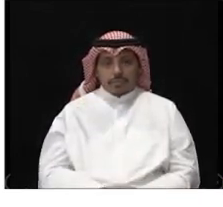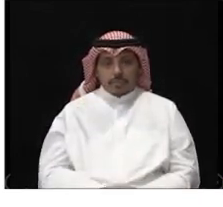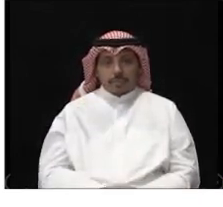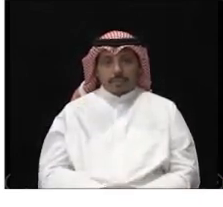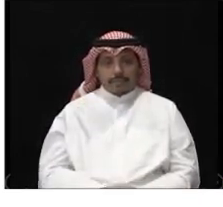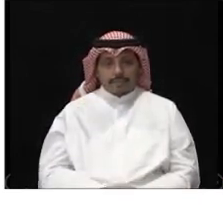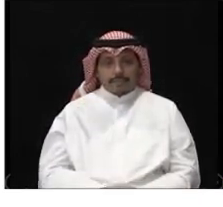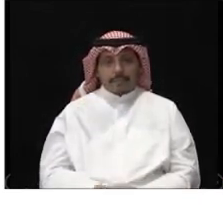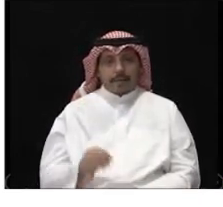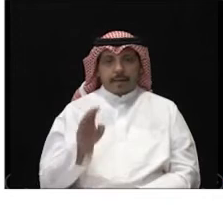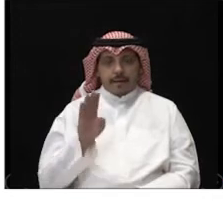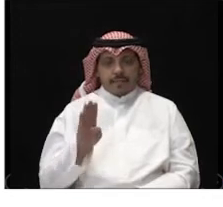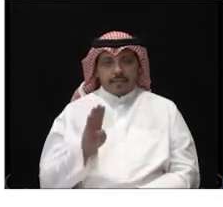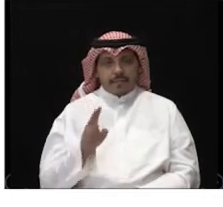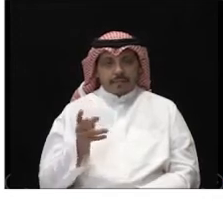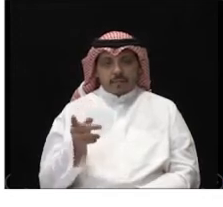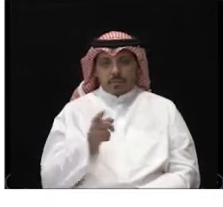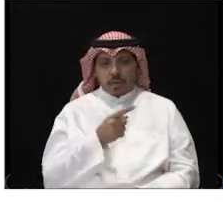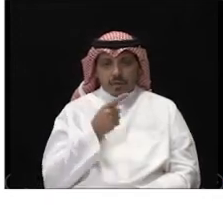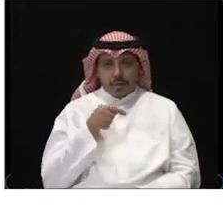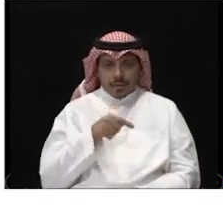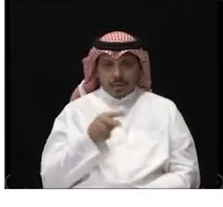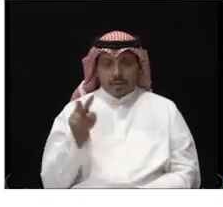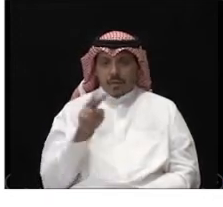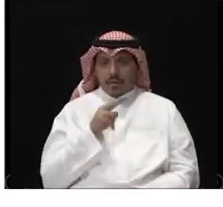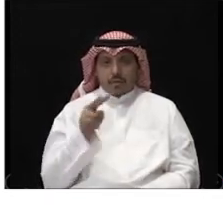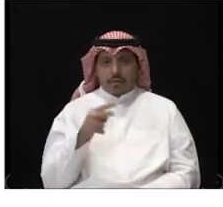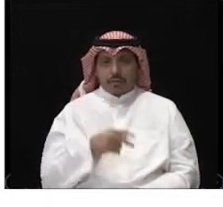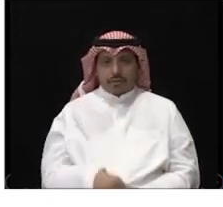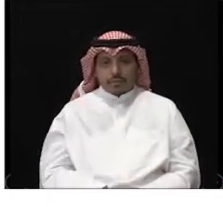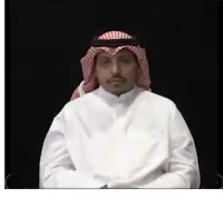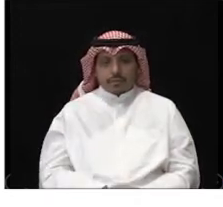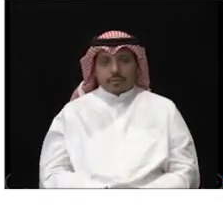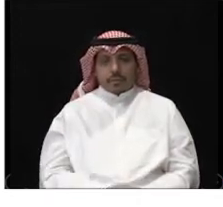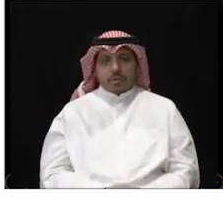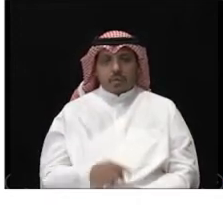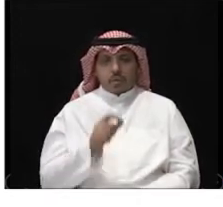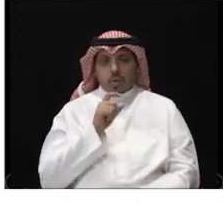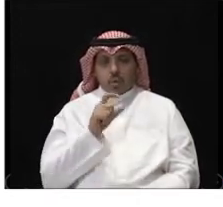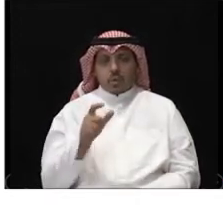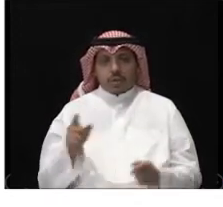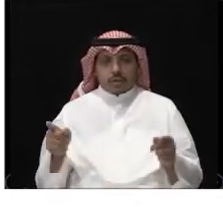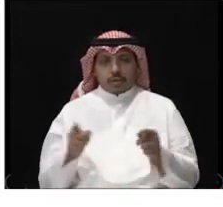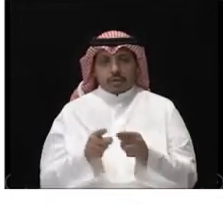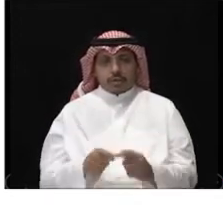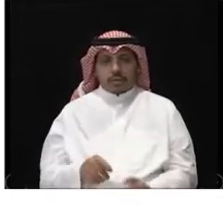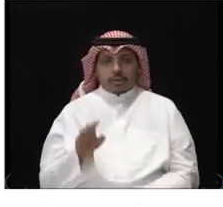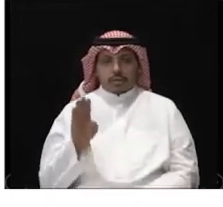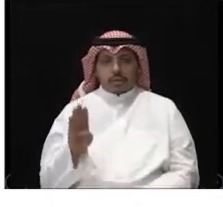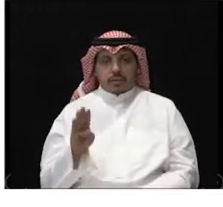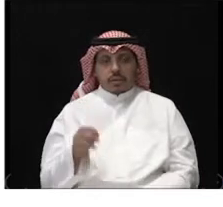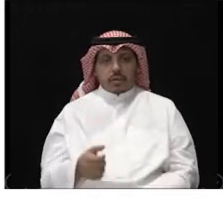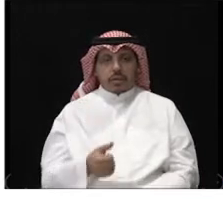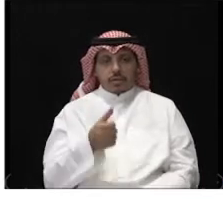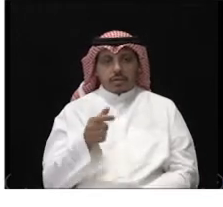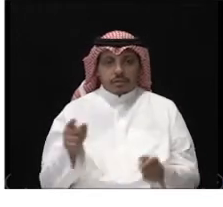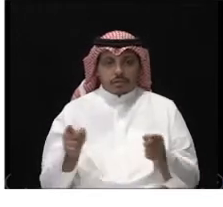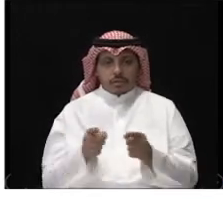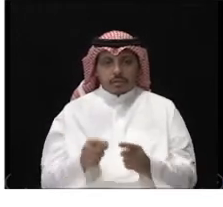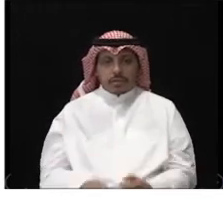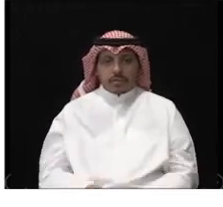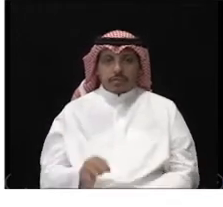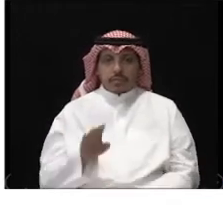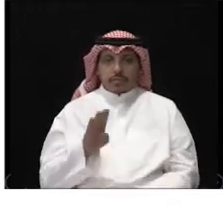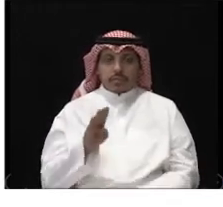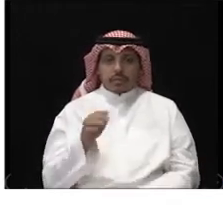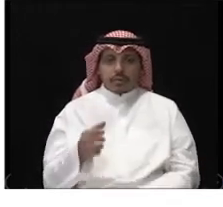ممتاز، رائع جدا، أحسنتم، صوت قصير، ك، صوت طويل، ك، صوت طويل مع